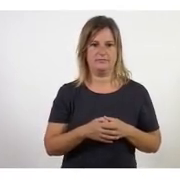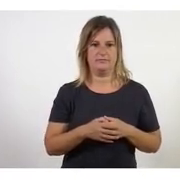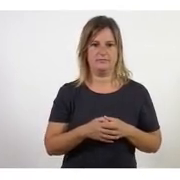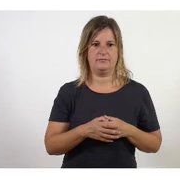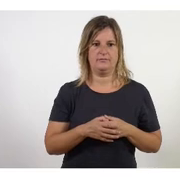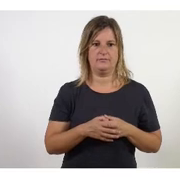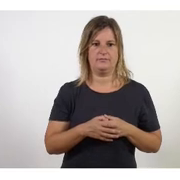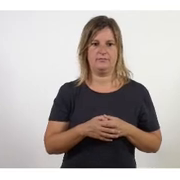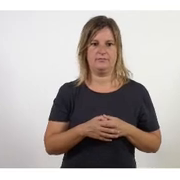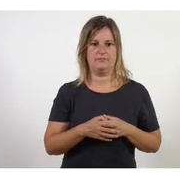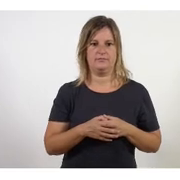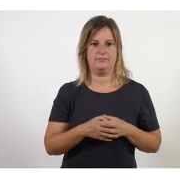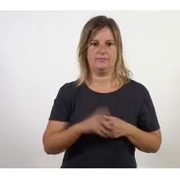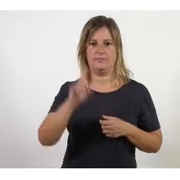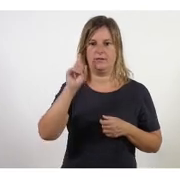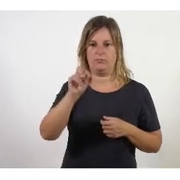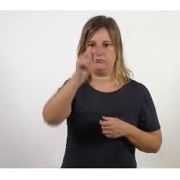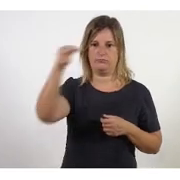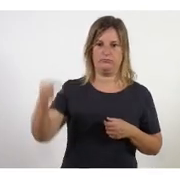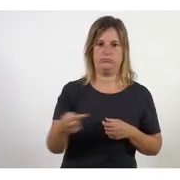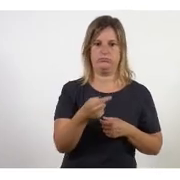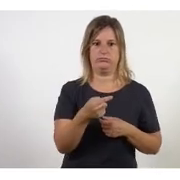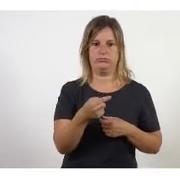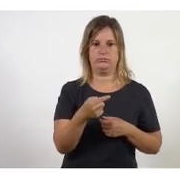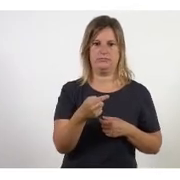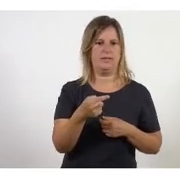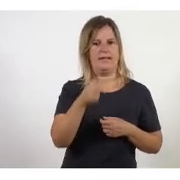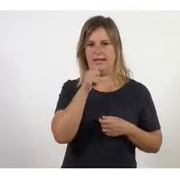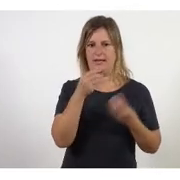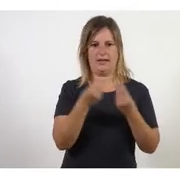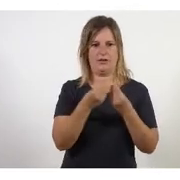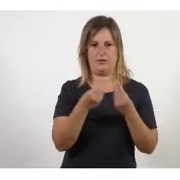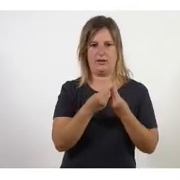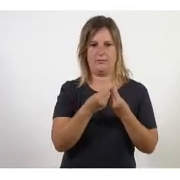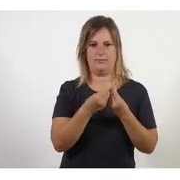I farem un return. Mira, encara no.